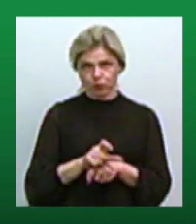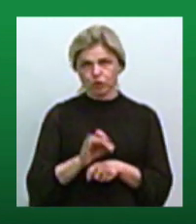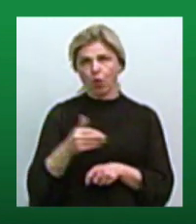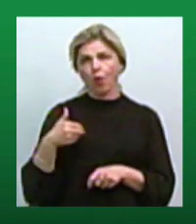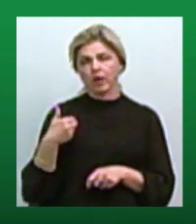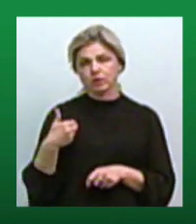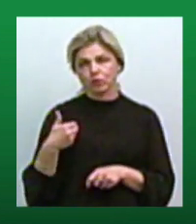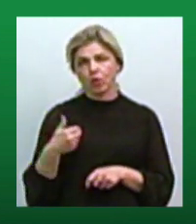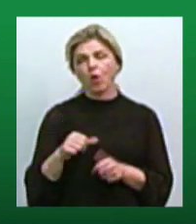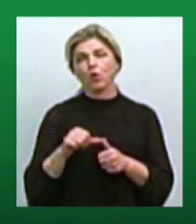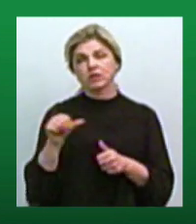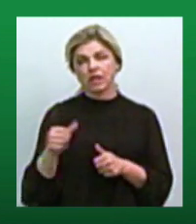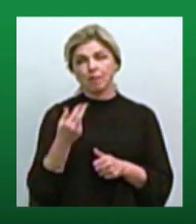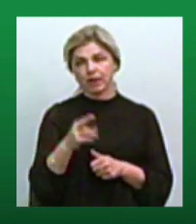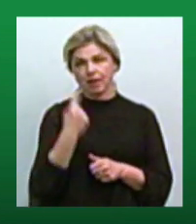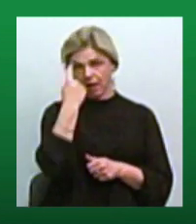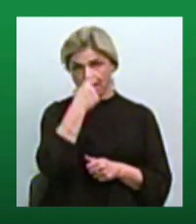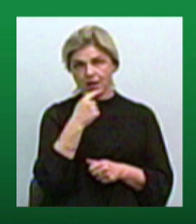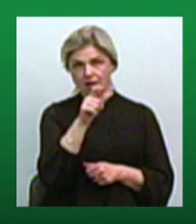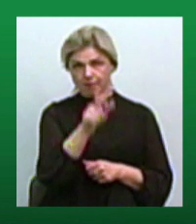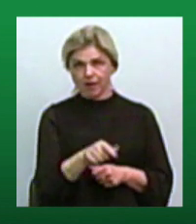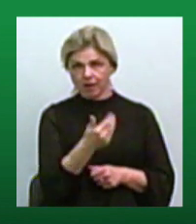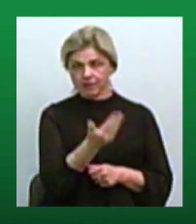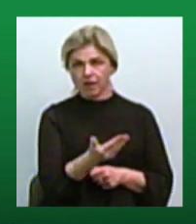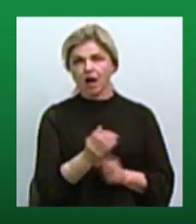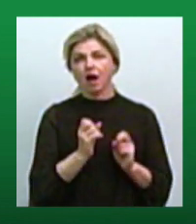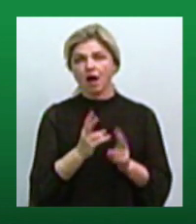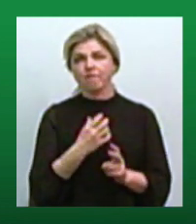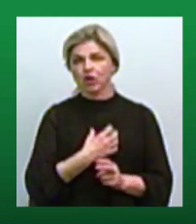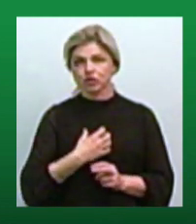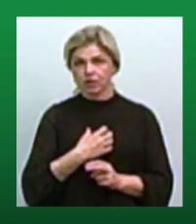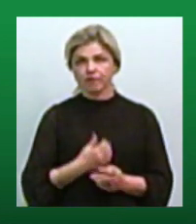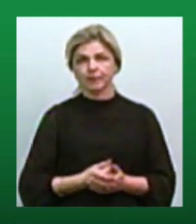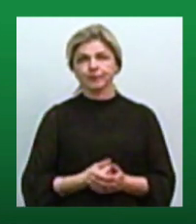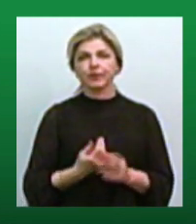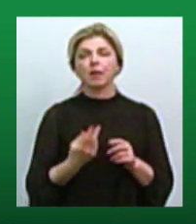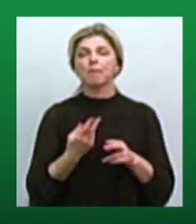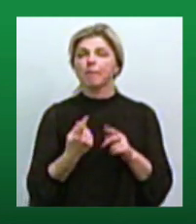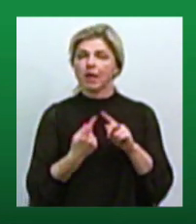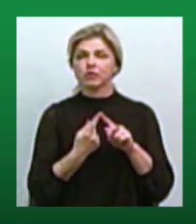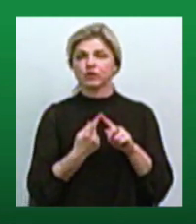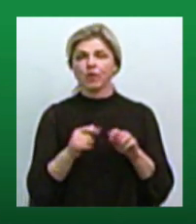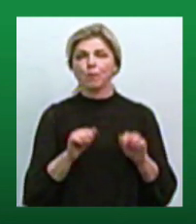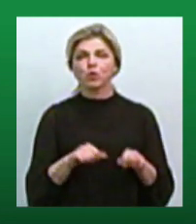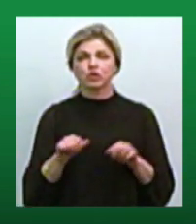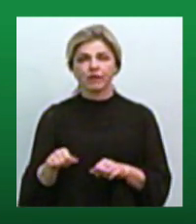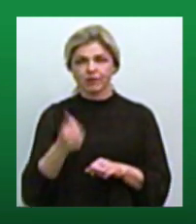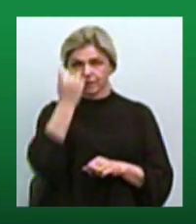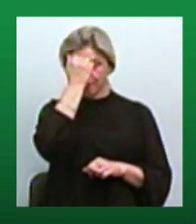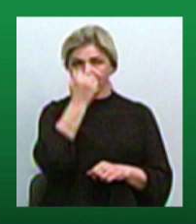А особливо для мене, наскільки це важливо. Ну, це, по-перше, можливість